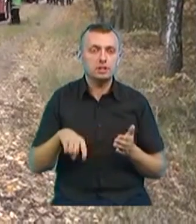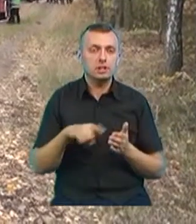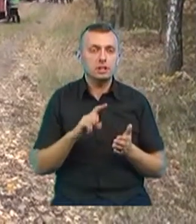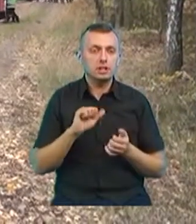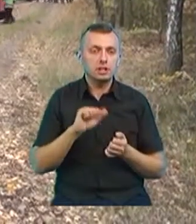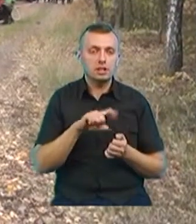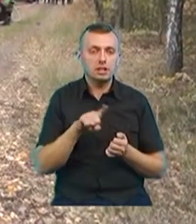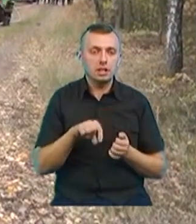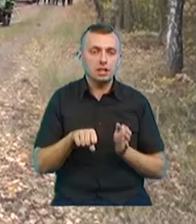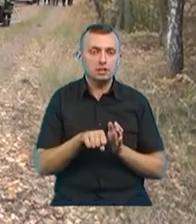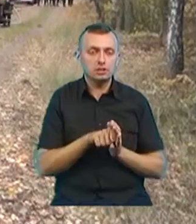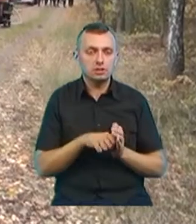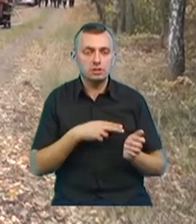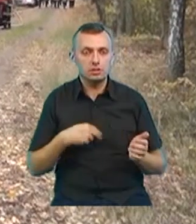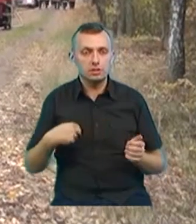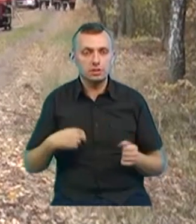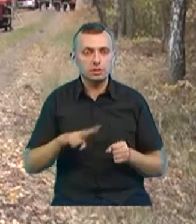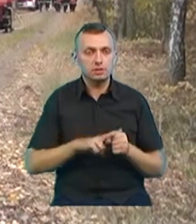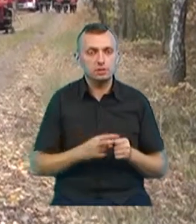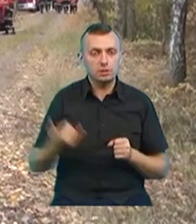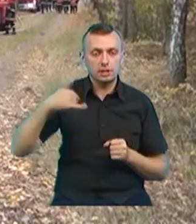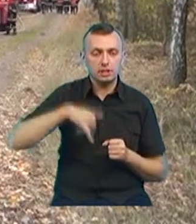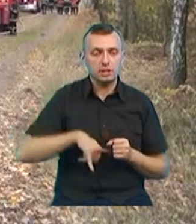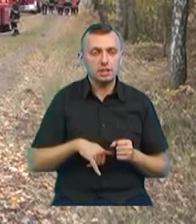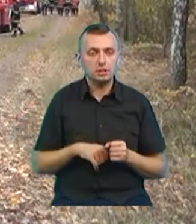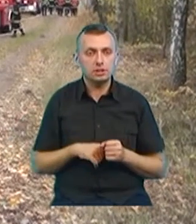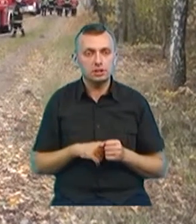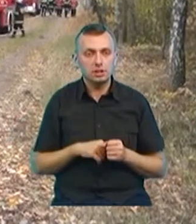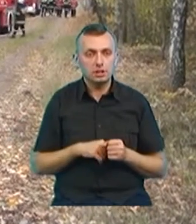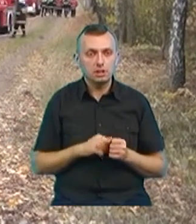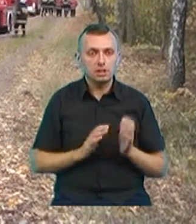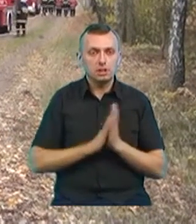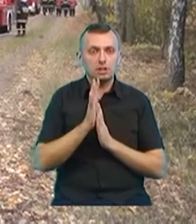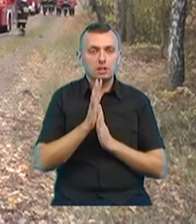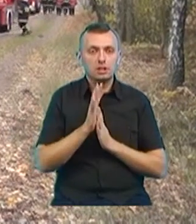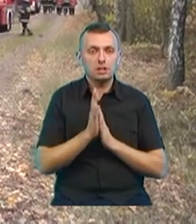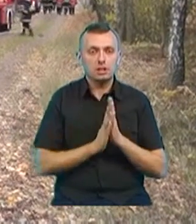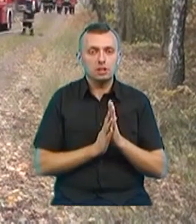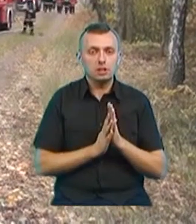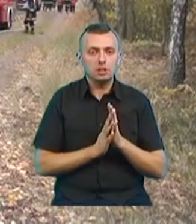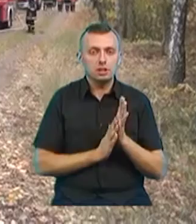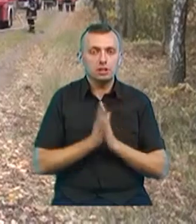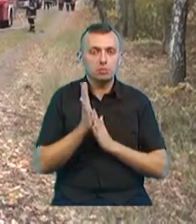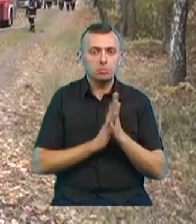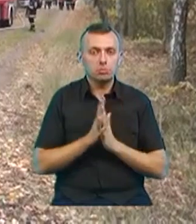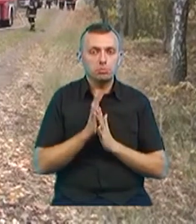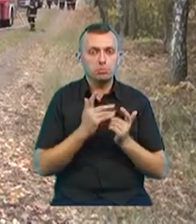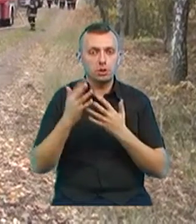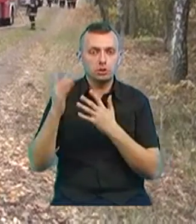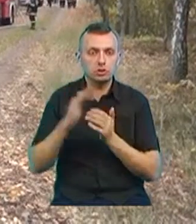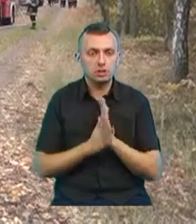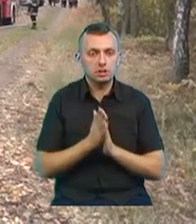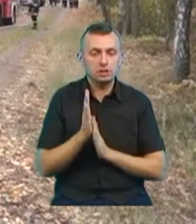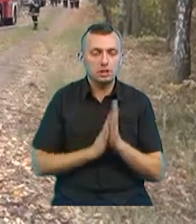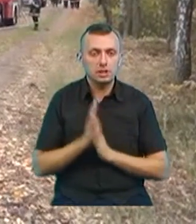przepompowywanie wody poprzez poszczególne jednostki od hydrantu ziemnego do tej ostatniej jednostki, która znajduje się tuż przy nas. Jest to jednostka, która